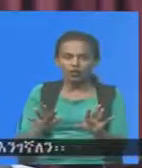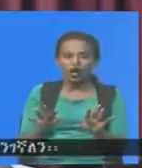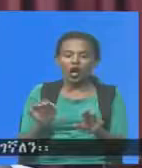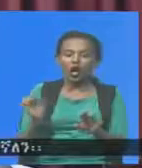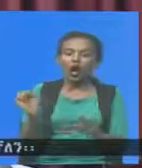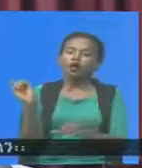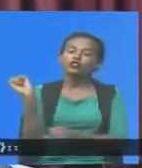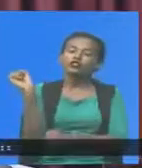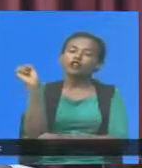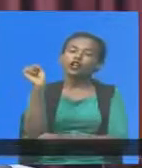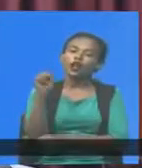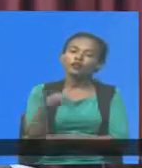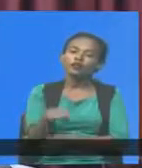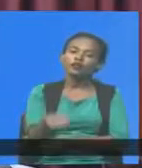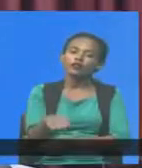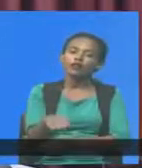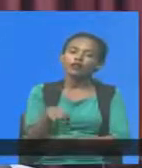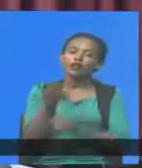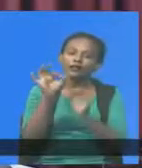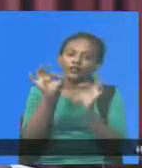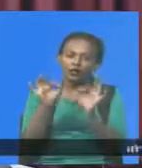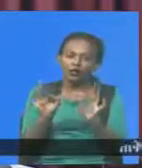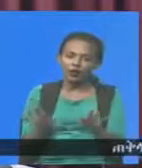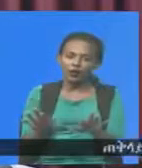አሸናፊ የሌለው